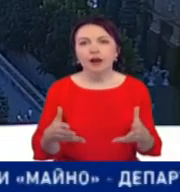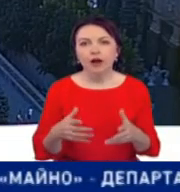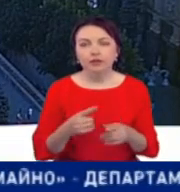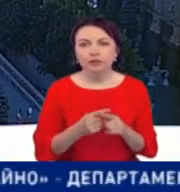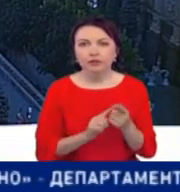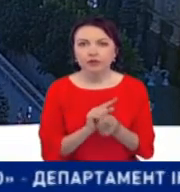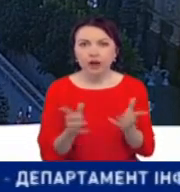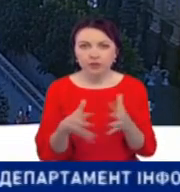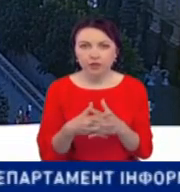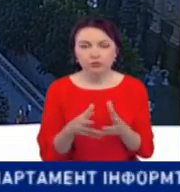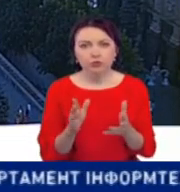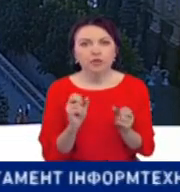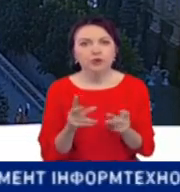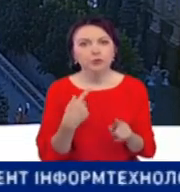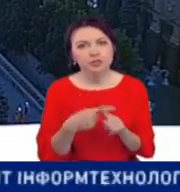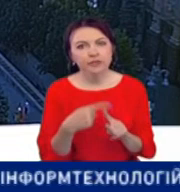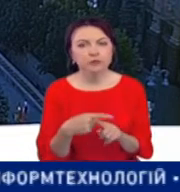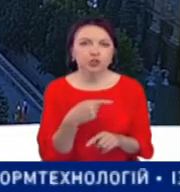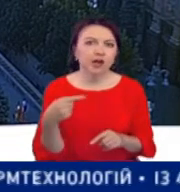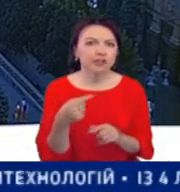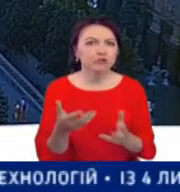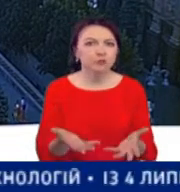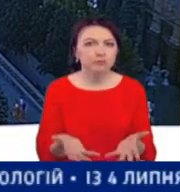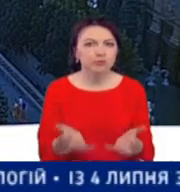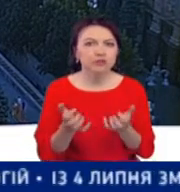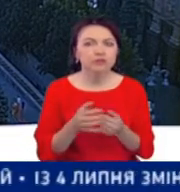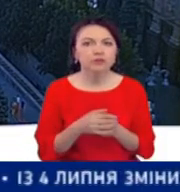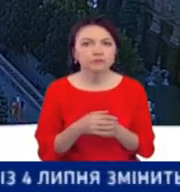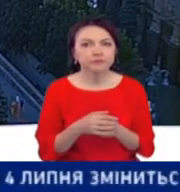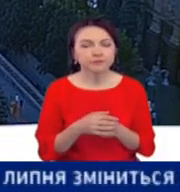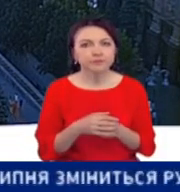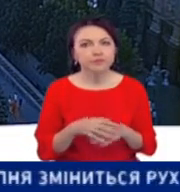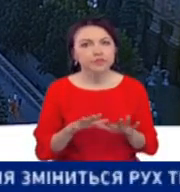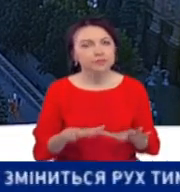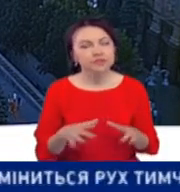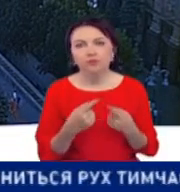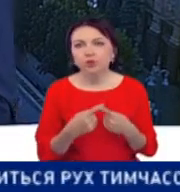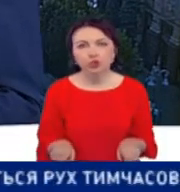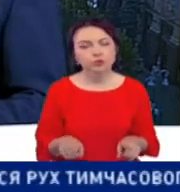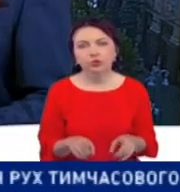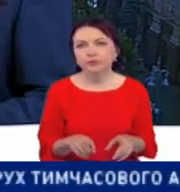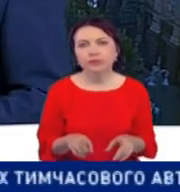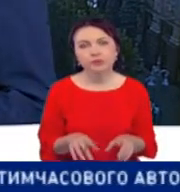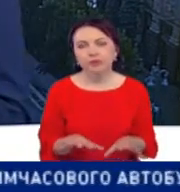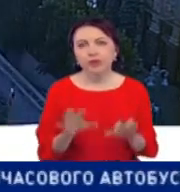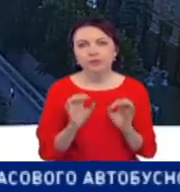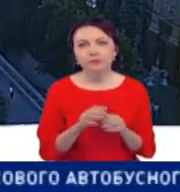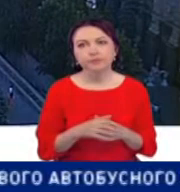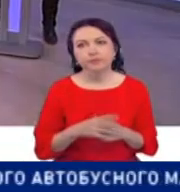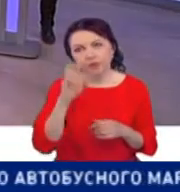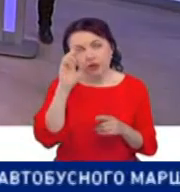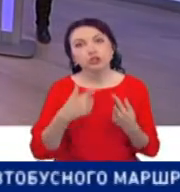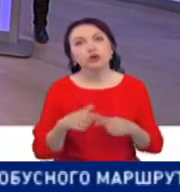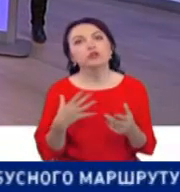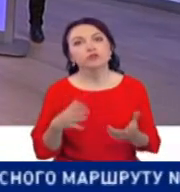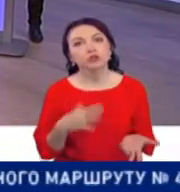чи негативно. Ну, на місцях, можливо, по-іншому це все сприймається, але, ну, а держава тоді навіщо? Навіщо